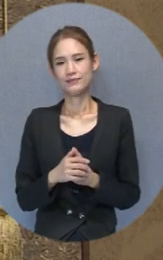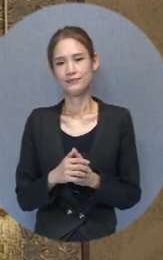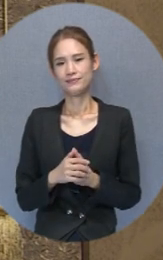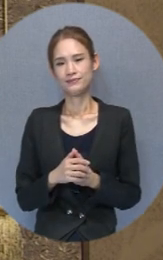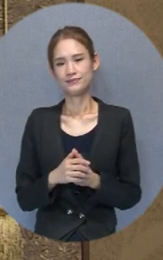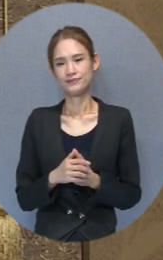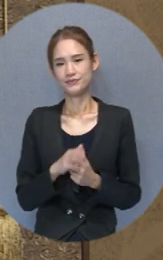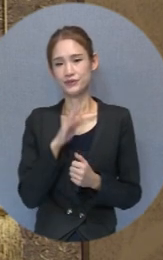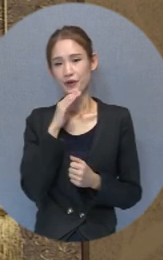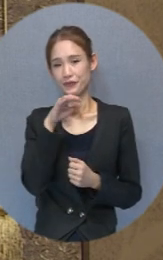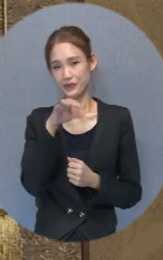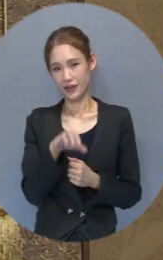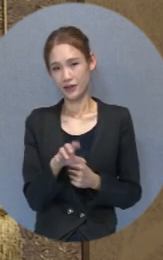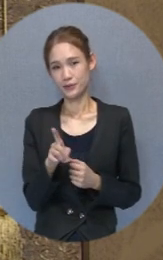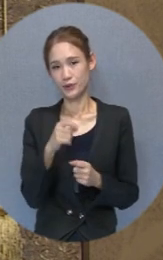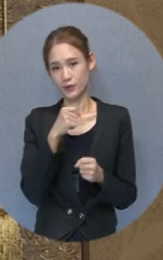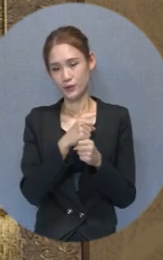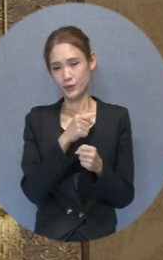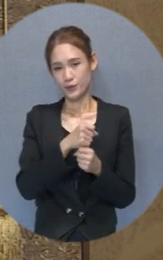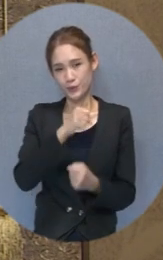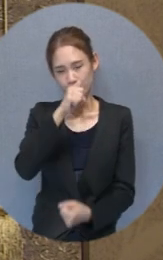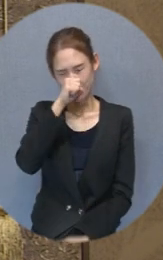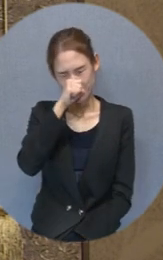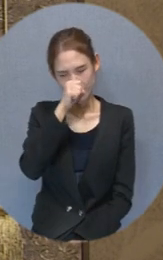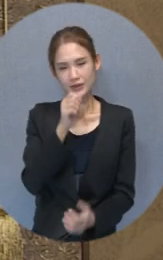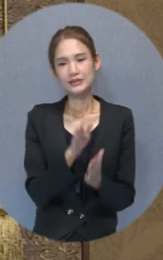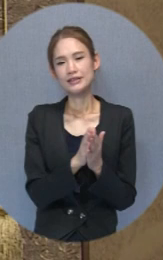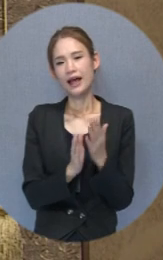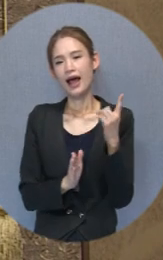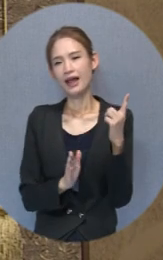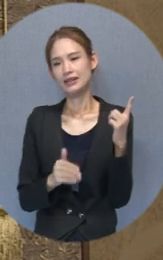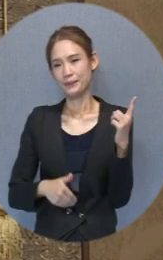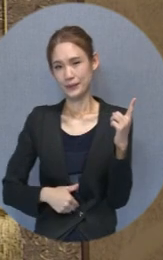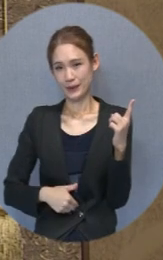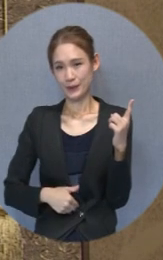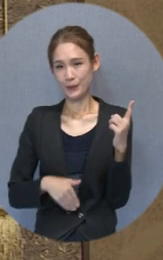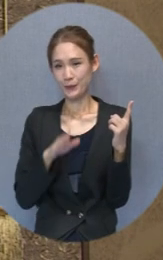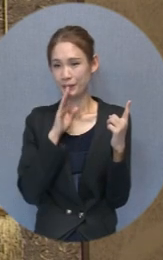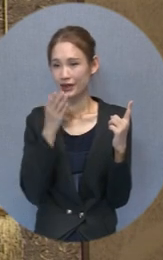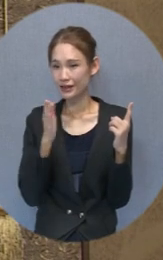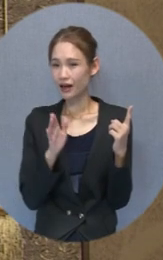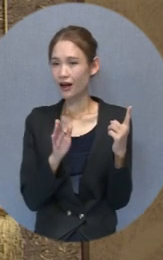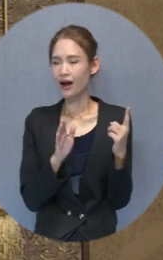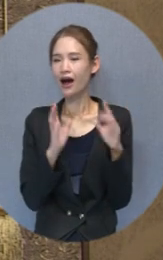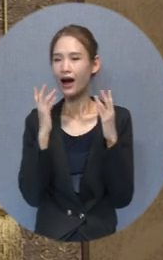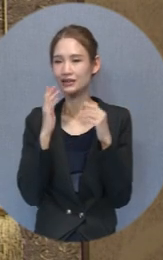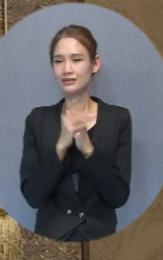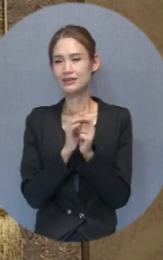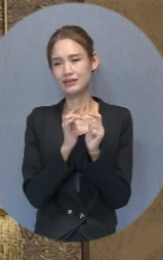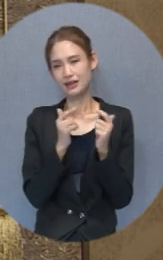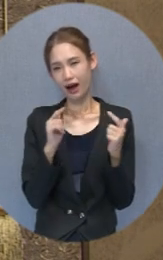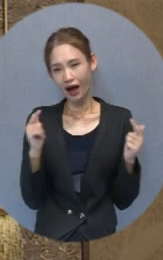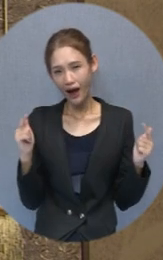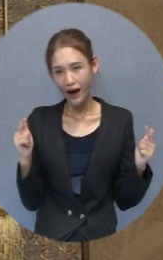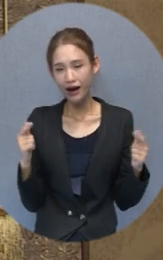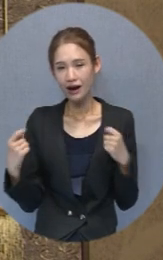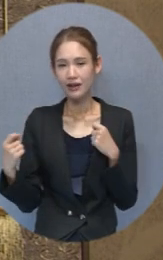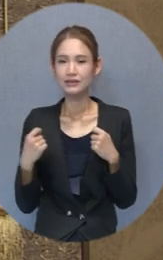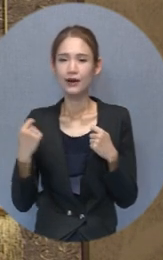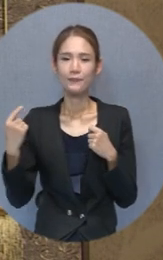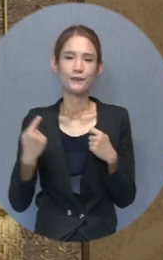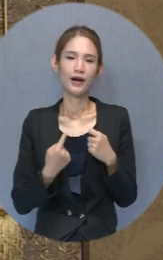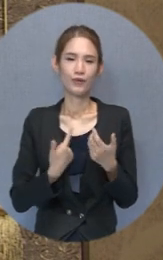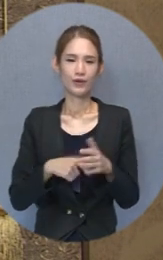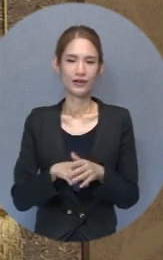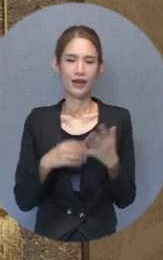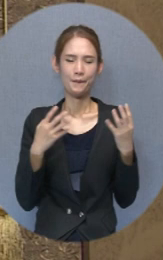그렇게 잘 만들어진 좋은 책한 권도 필요하지만 아이들이 다양하게 접할 수 있는 많은 교구제가